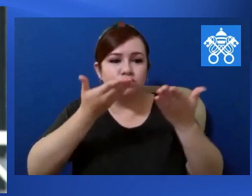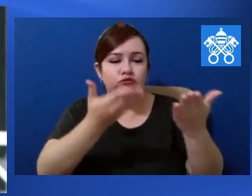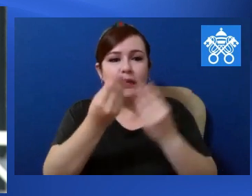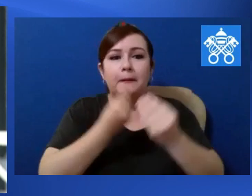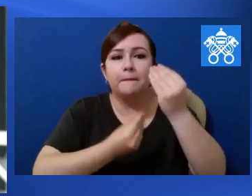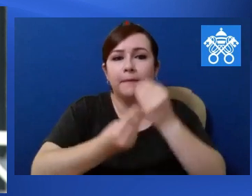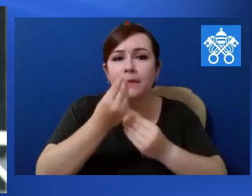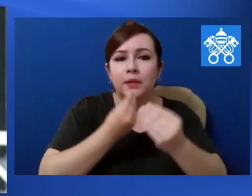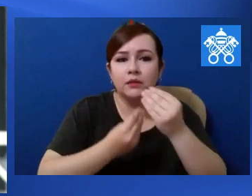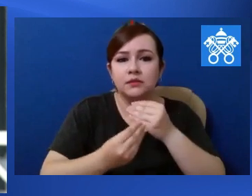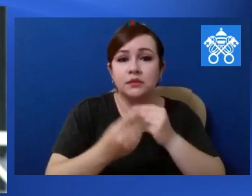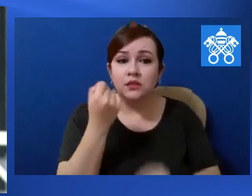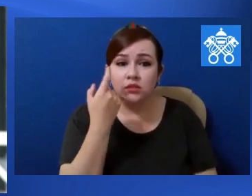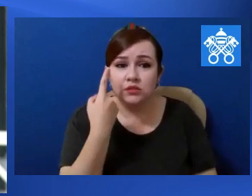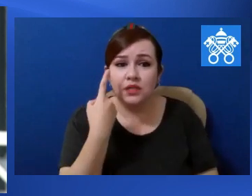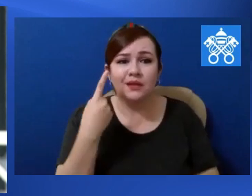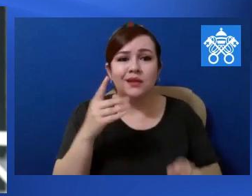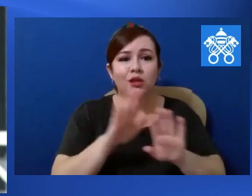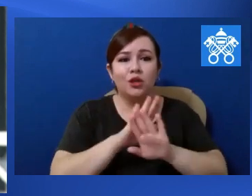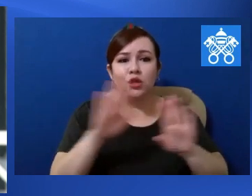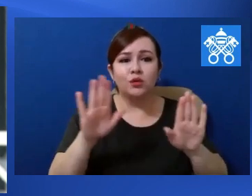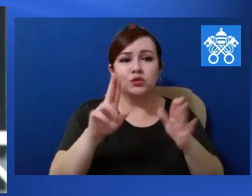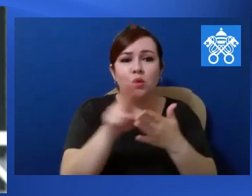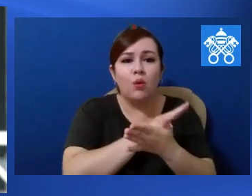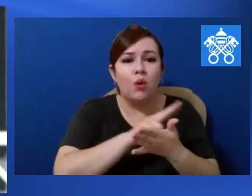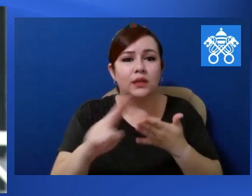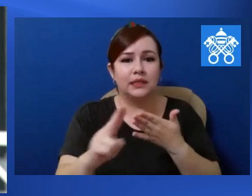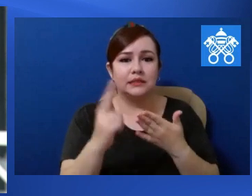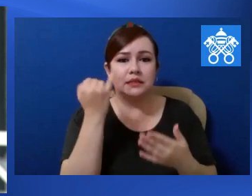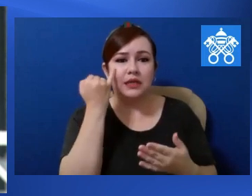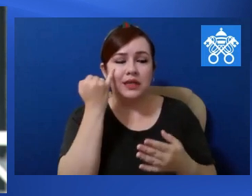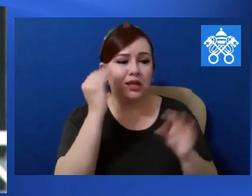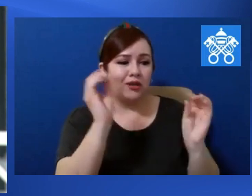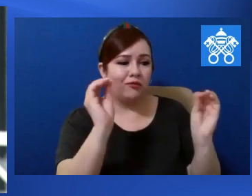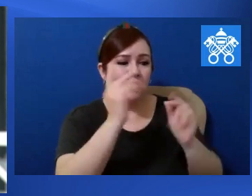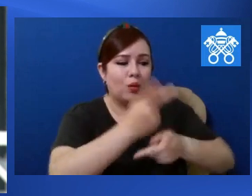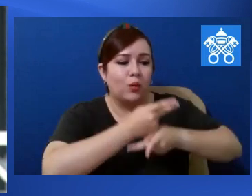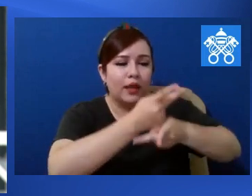i bisognosi, per coloro che sono un po' al margine della società.